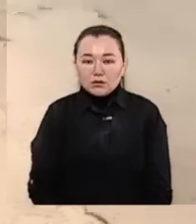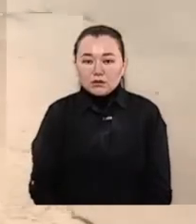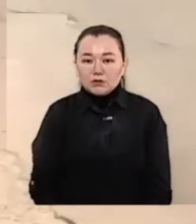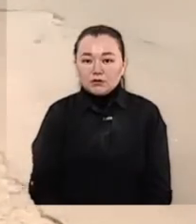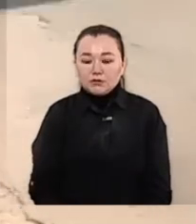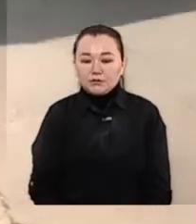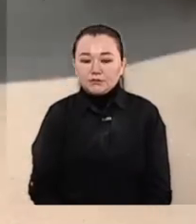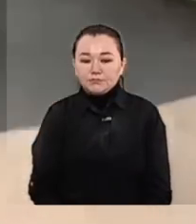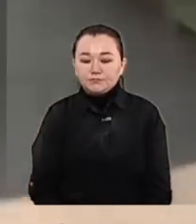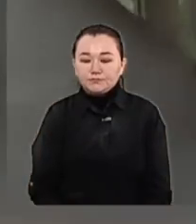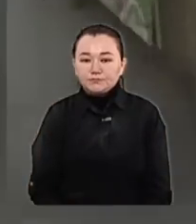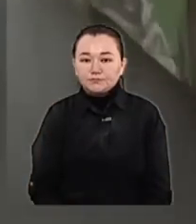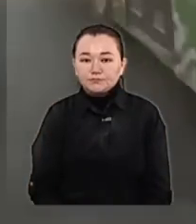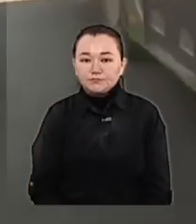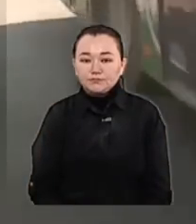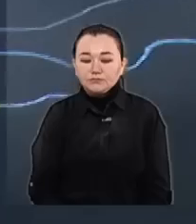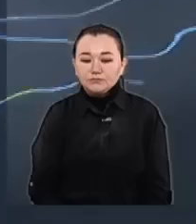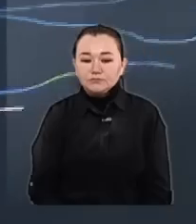Елдар Жұнысқанов, Информ Бюро.